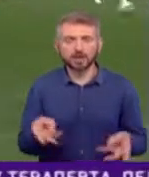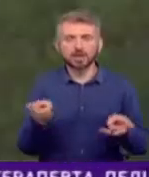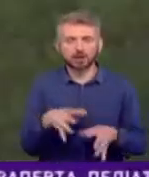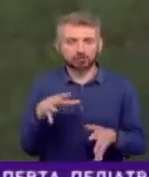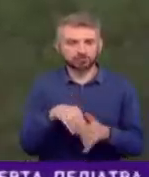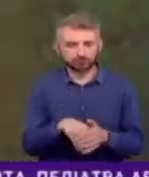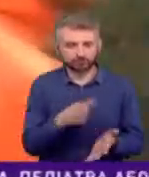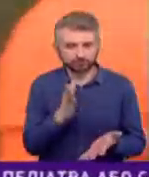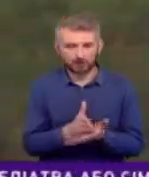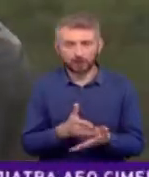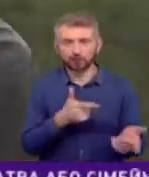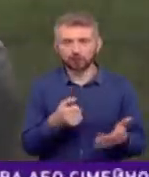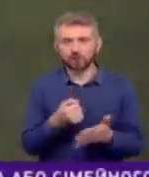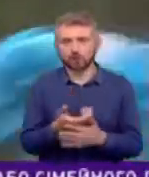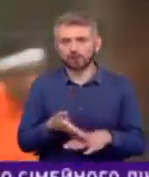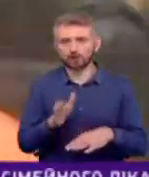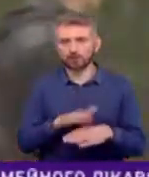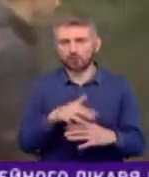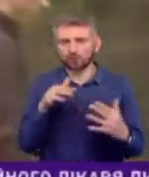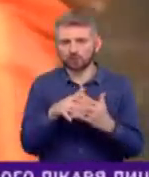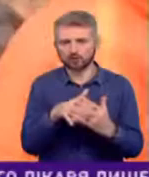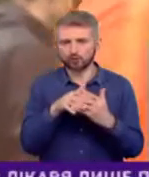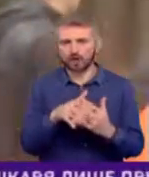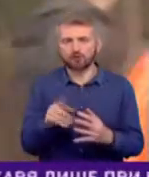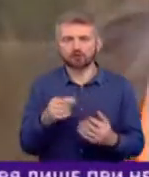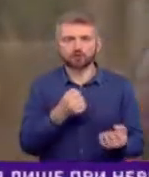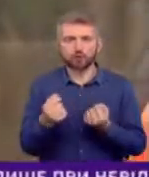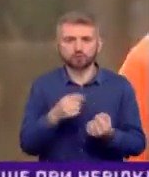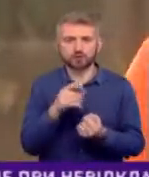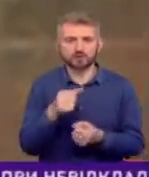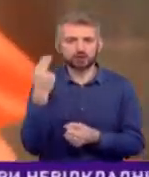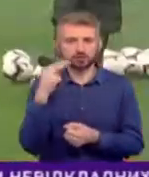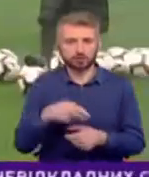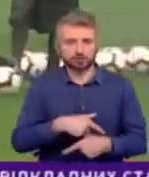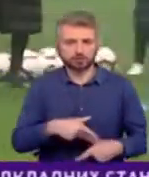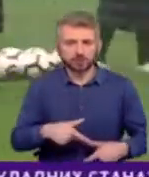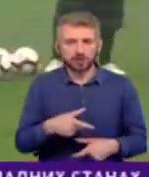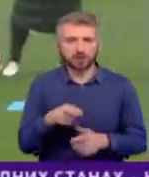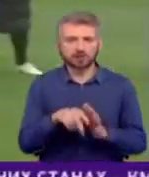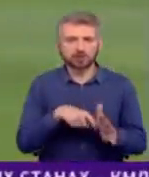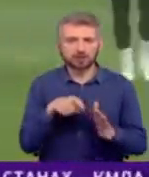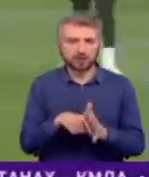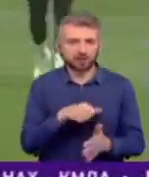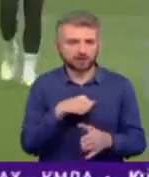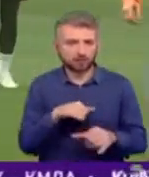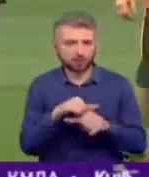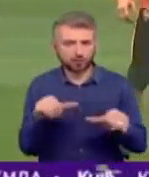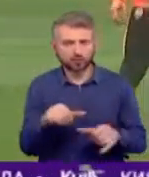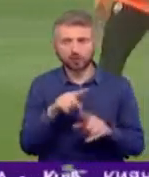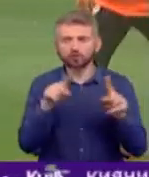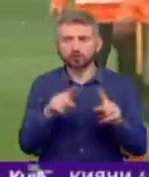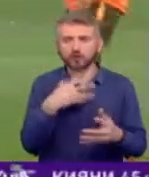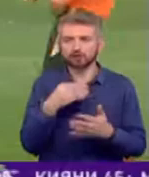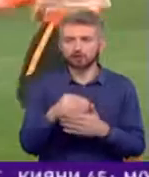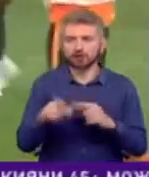строю і готується до важкого протистояння. Адже боротьба за чемпіонство для «Шахтаря» у самому розпалі. А «Зоря» своєю